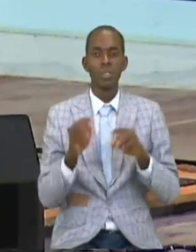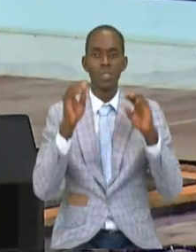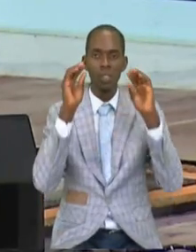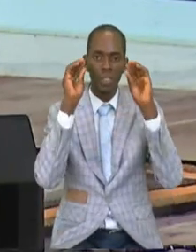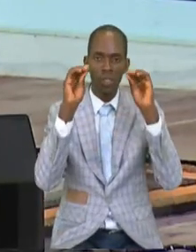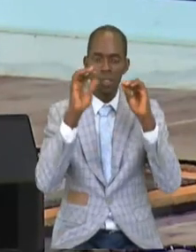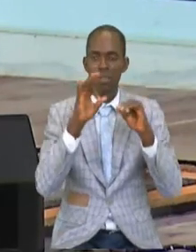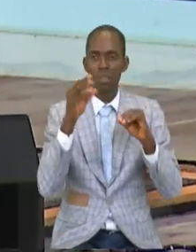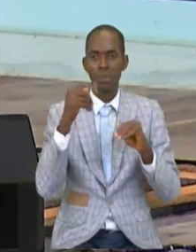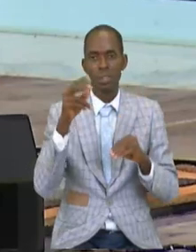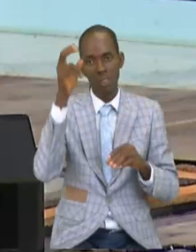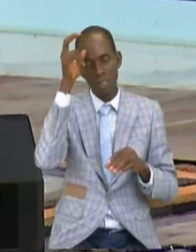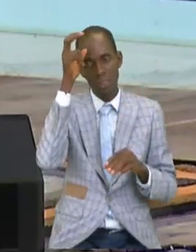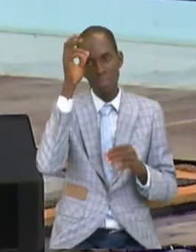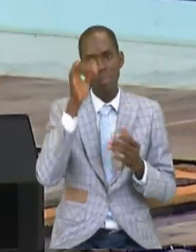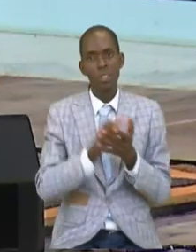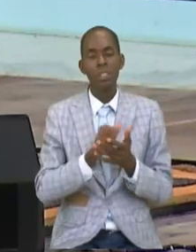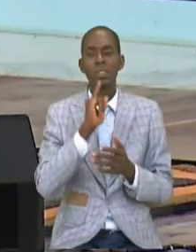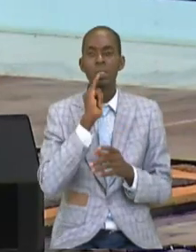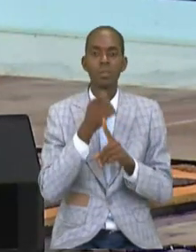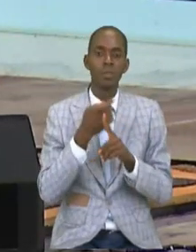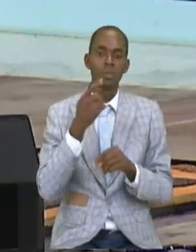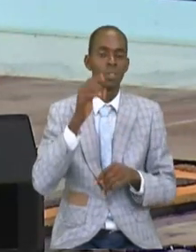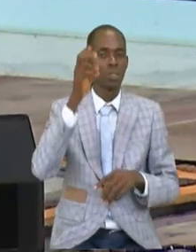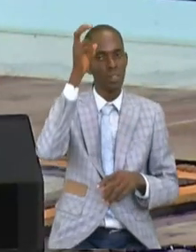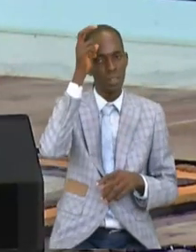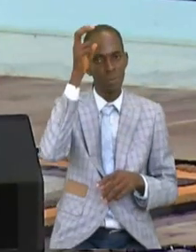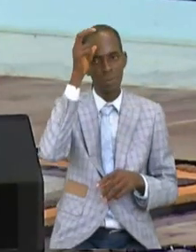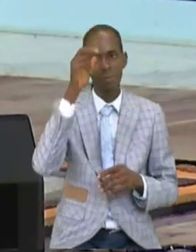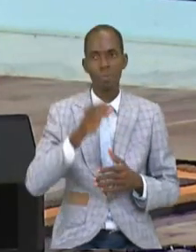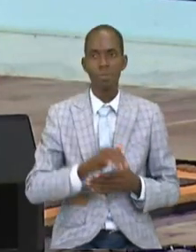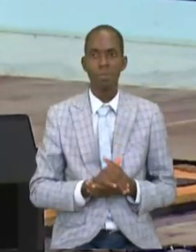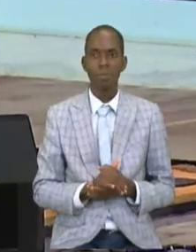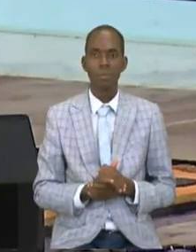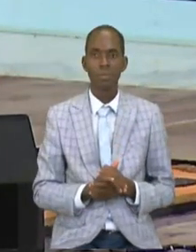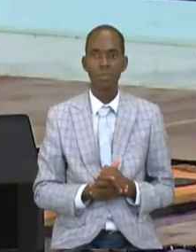Embrasser les doctrines démoniaques, cela est du diable.